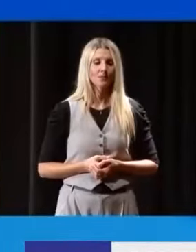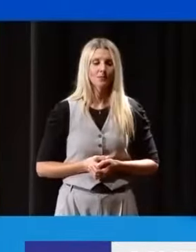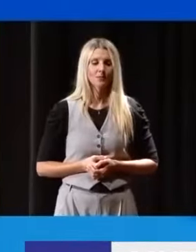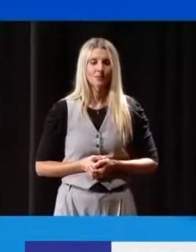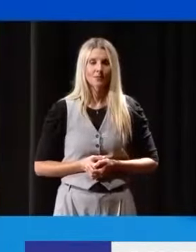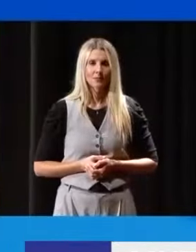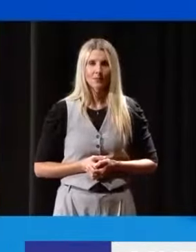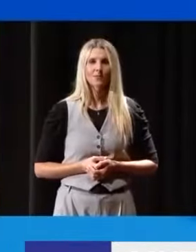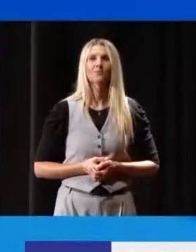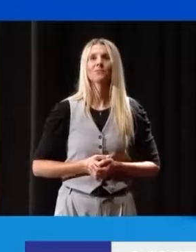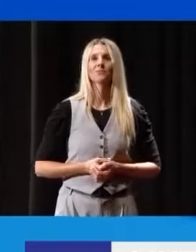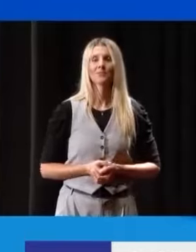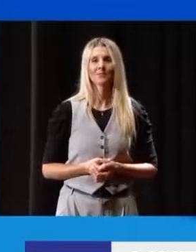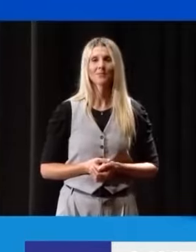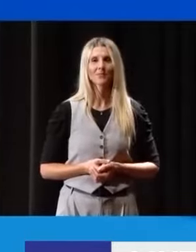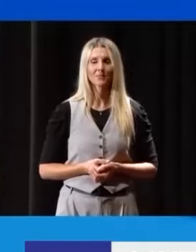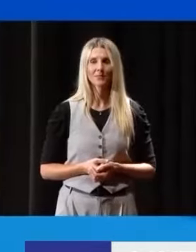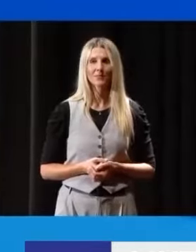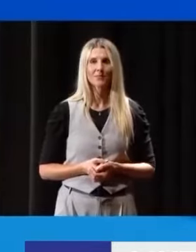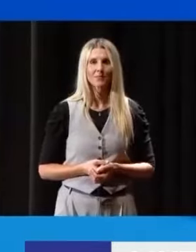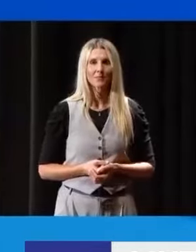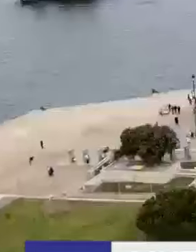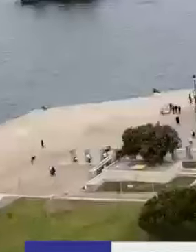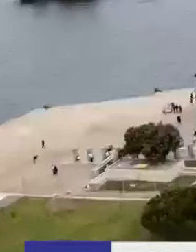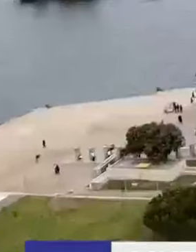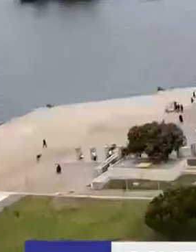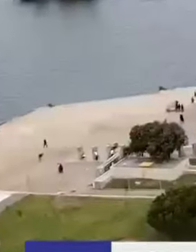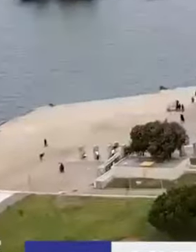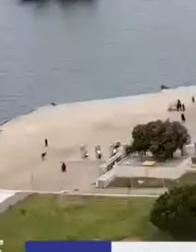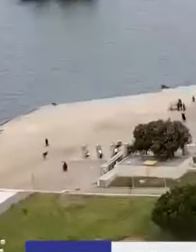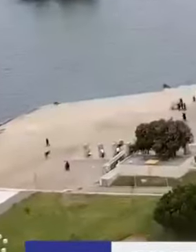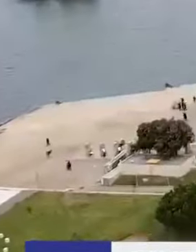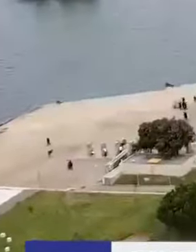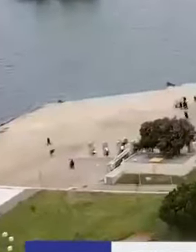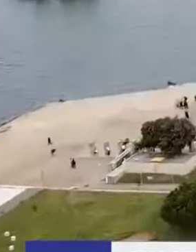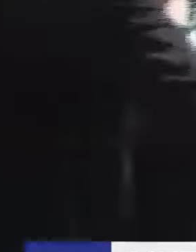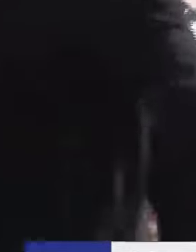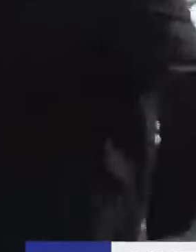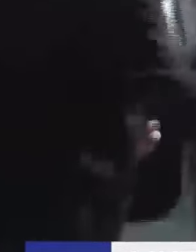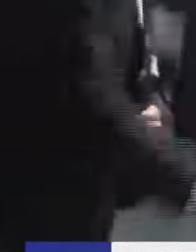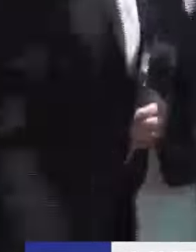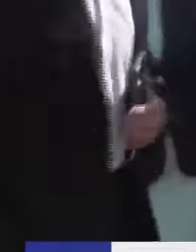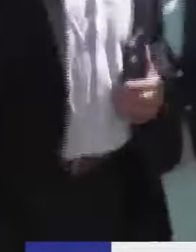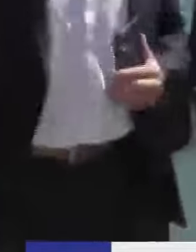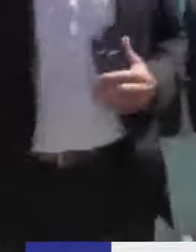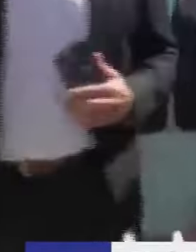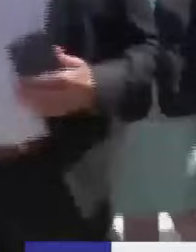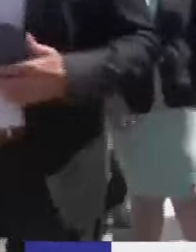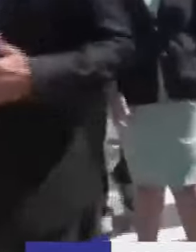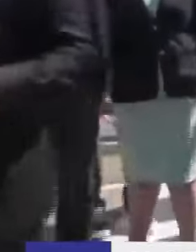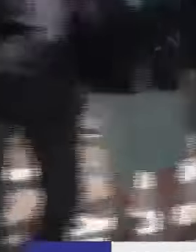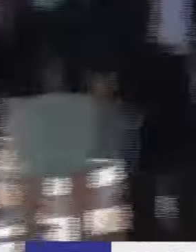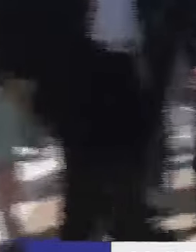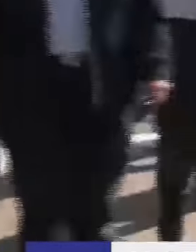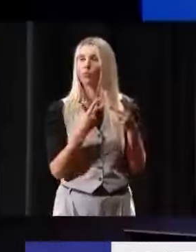το ρολόι δουλεύει αντίστροφα. Η Θεσσαλονίκη αλλάζει όψη με ταχύτατους ρυθμούς, επισήμανε ο Πρωθυπουργός από